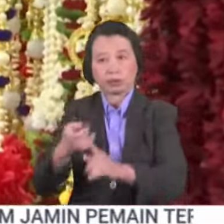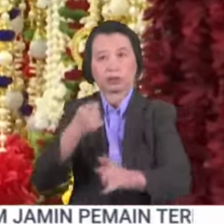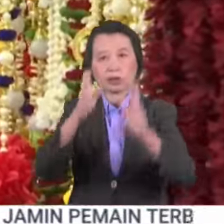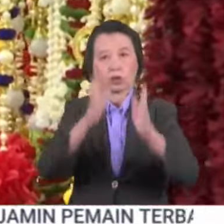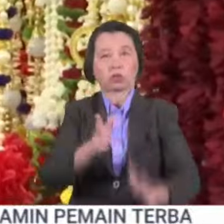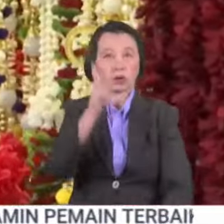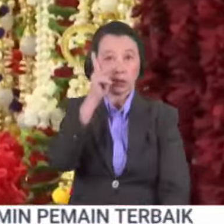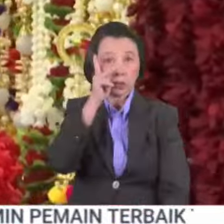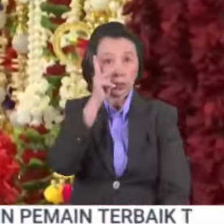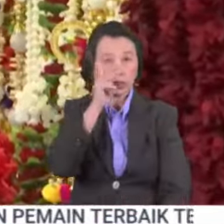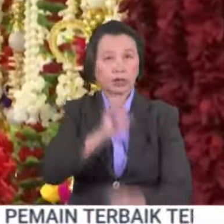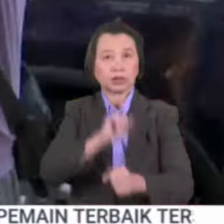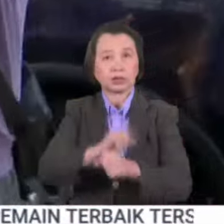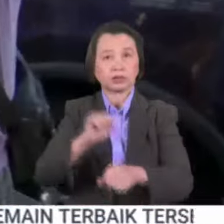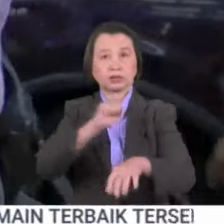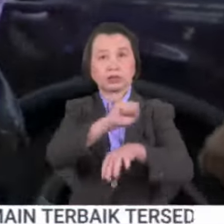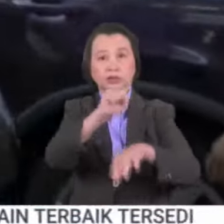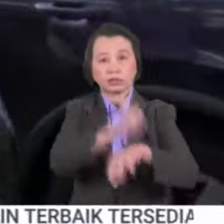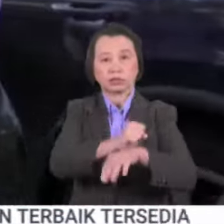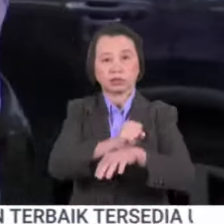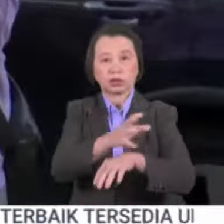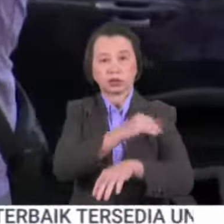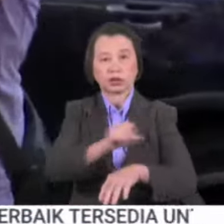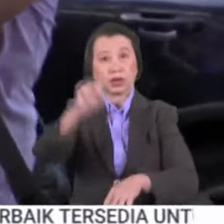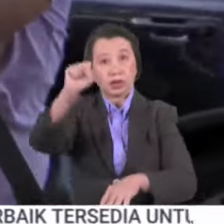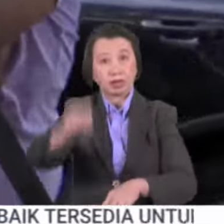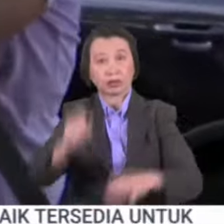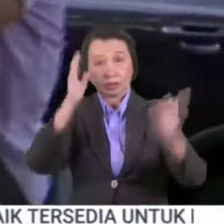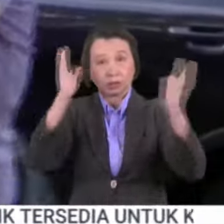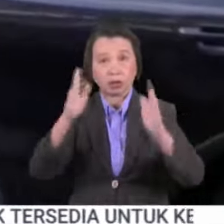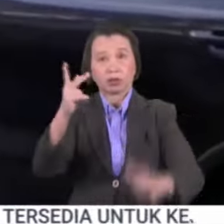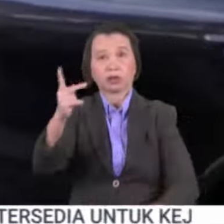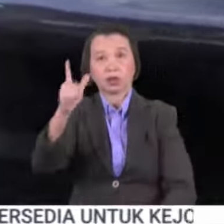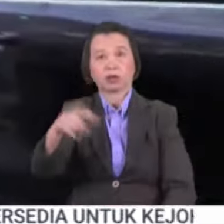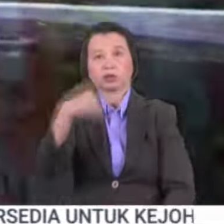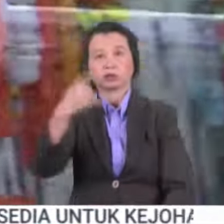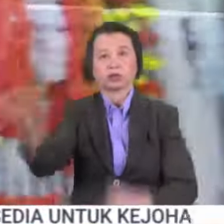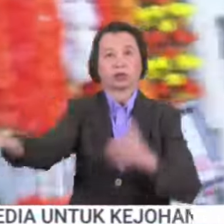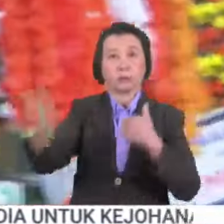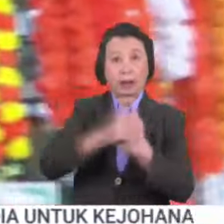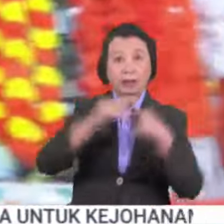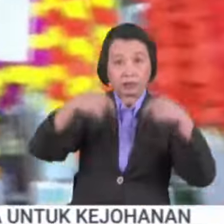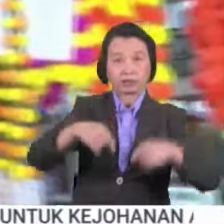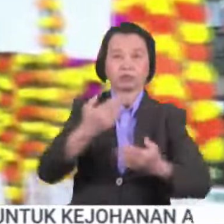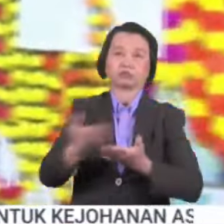dari orang Kedah yang kerja di Singapura dan South Malaysia dan KL selalunya dia balik.